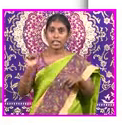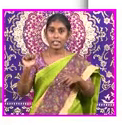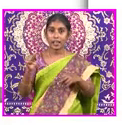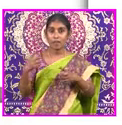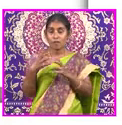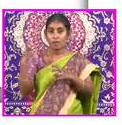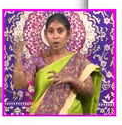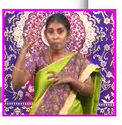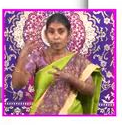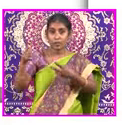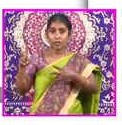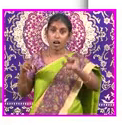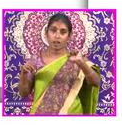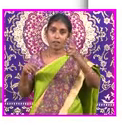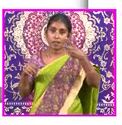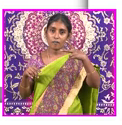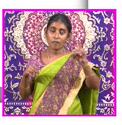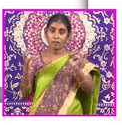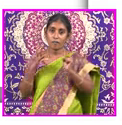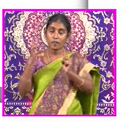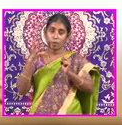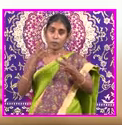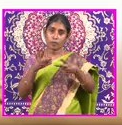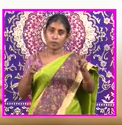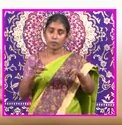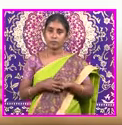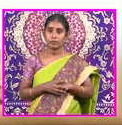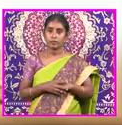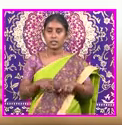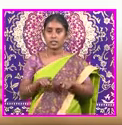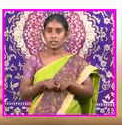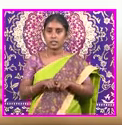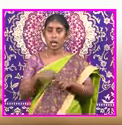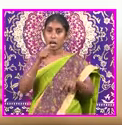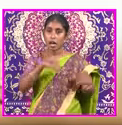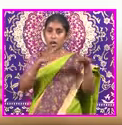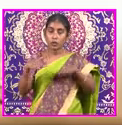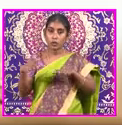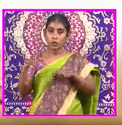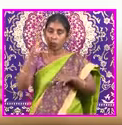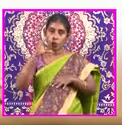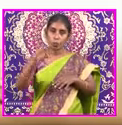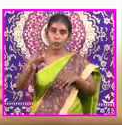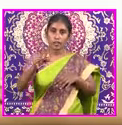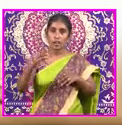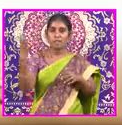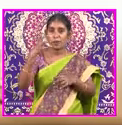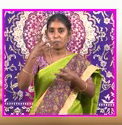வெப்பநிலையை தன்னகத்தை ஈர்த்து கொள்ளக்கூடிய ஒரு ஆற்றலை கொண்டது தான் இயற்கை தாவரங்கள். ஸோ இது ஒரு ஃபேக்டராக